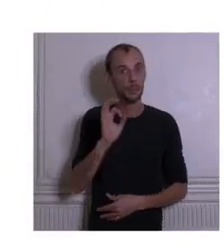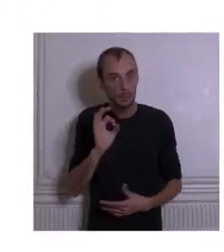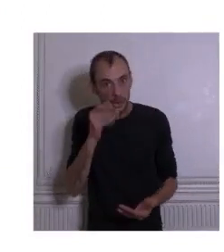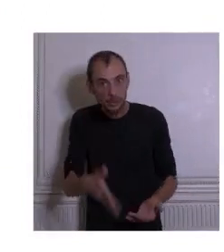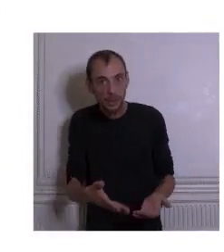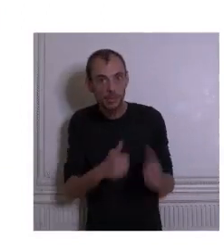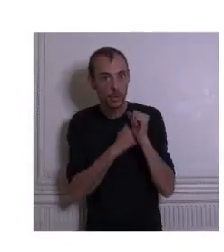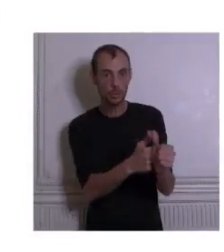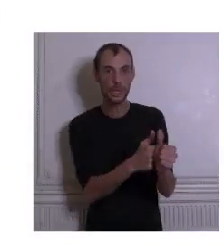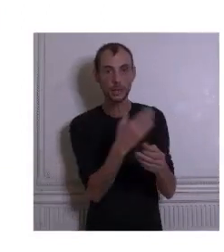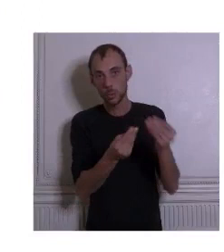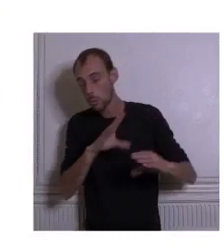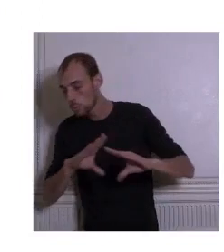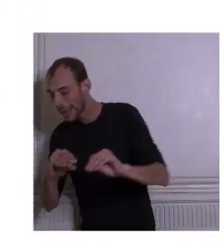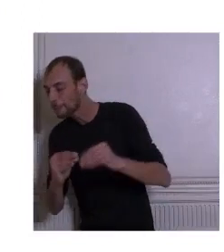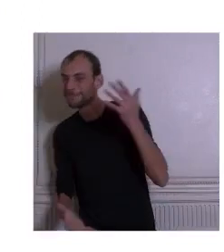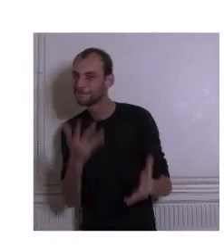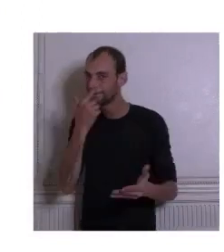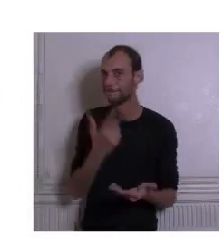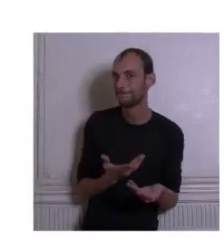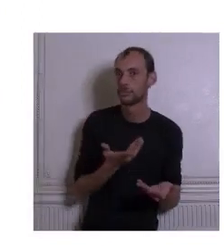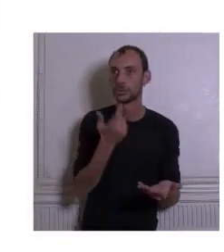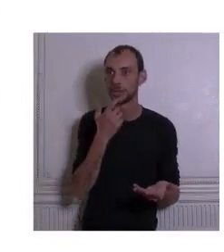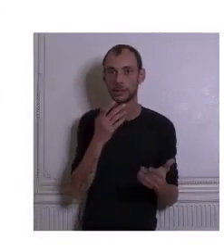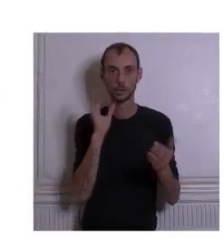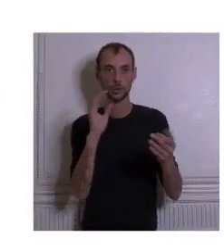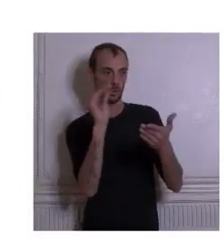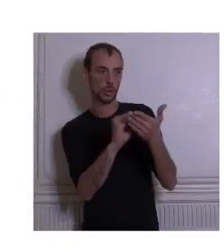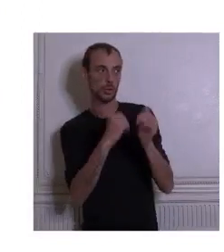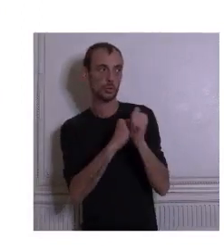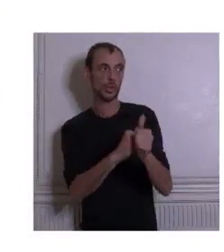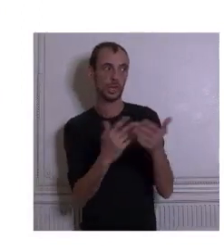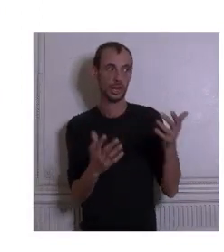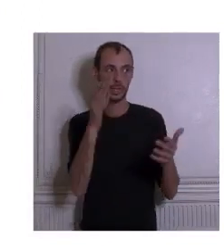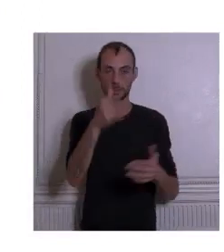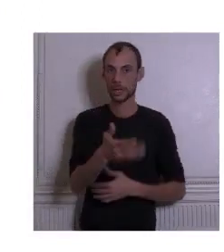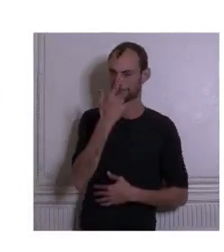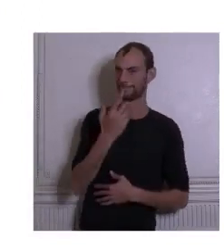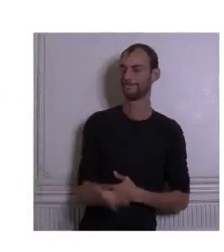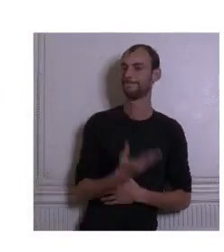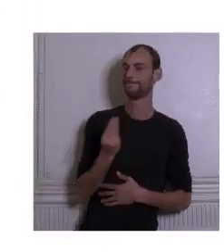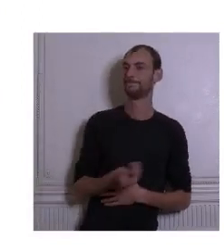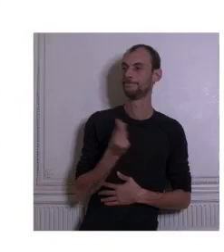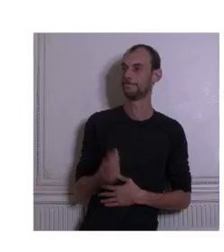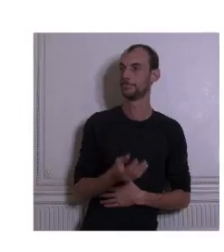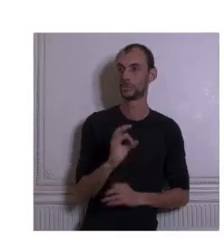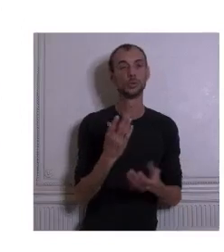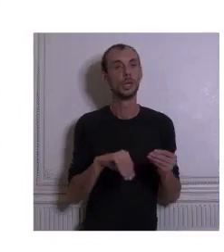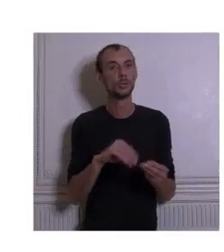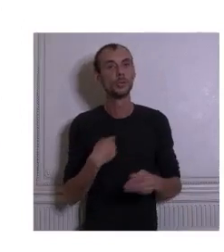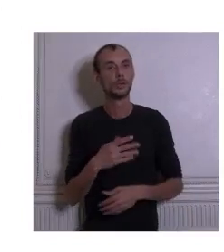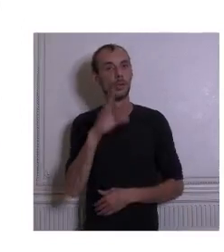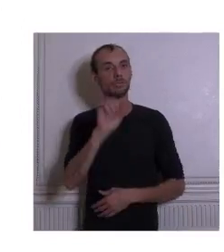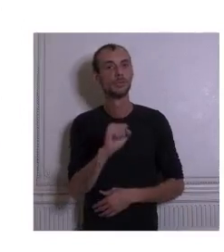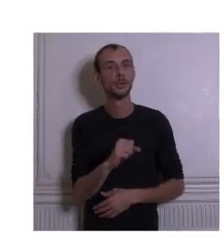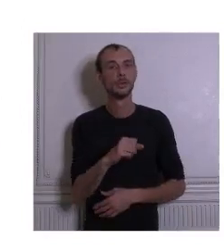Technicien ou technicienne, en l'occurrence, le poste n'est même pas encore ouvert, donc on ne connaît absolument pas qui l'occupera. Mais vous serez très attentive